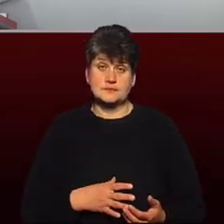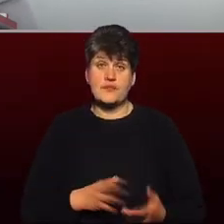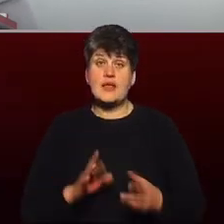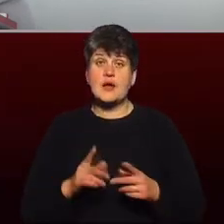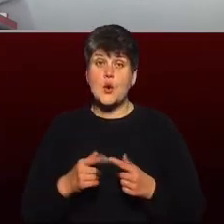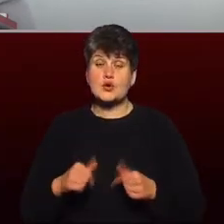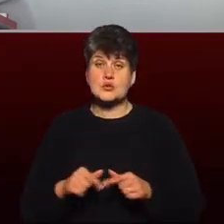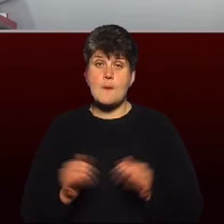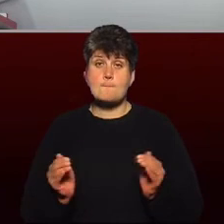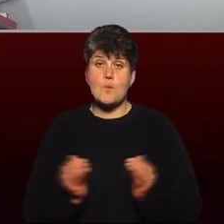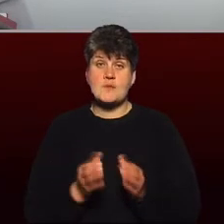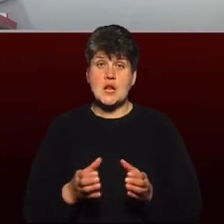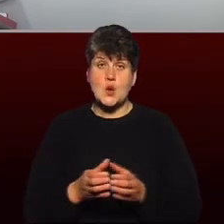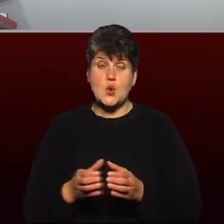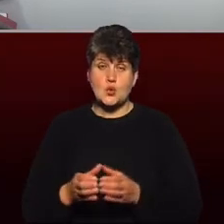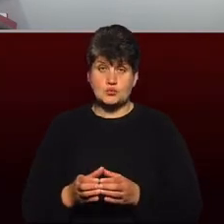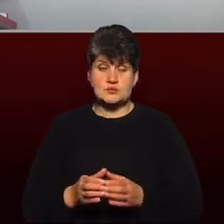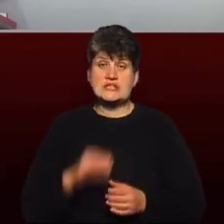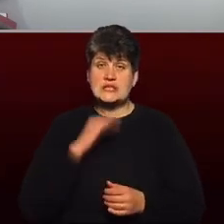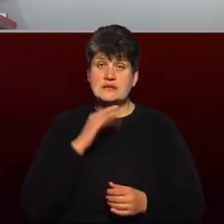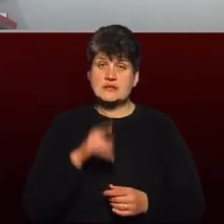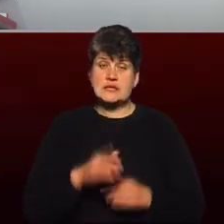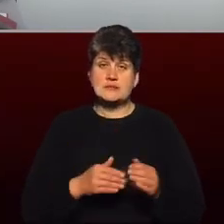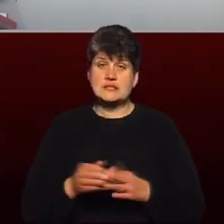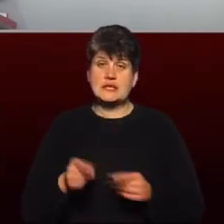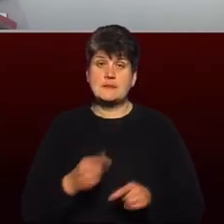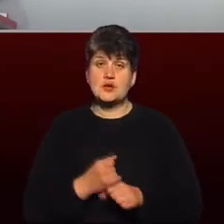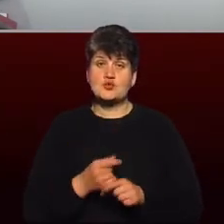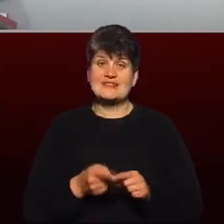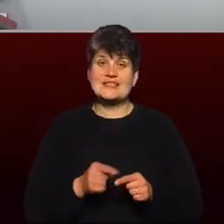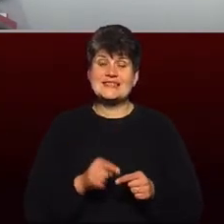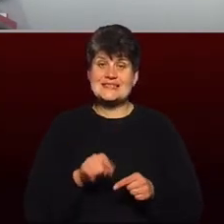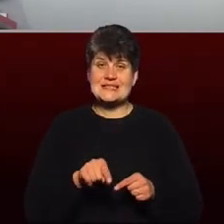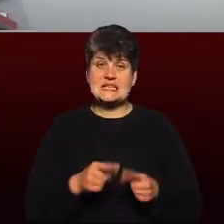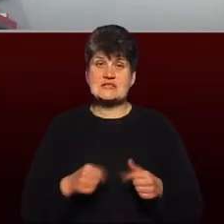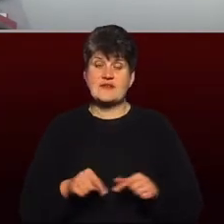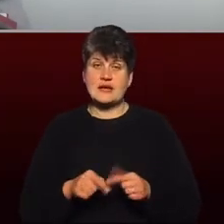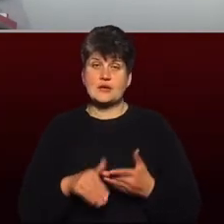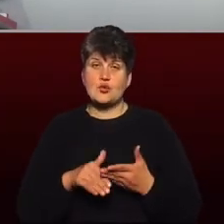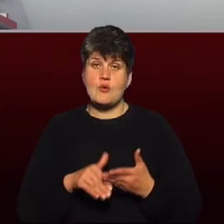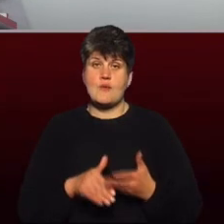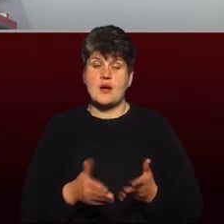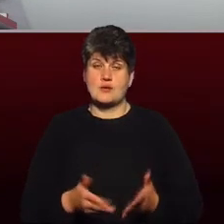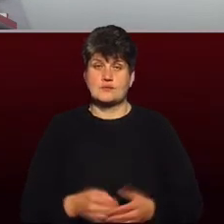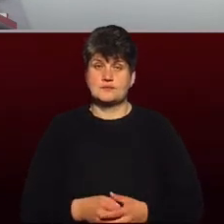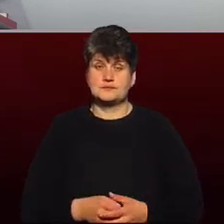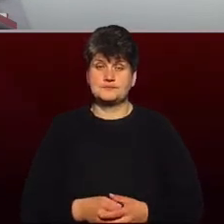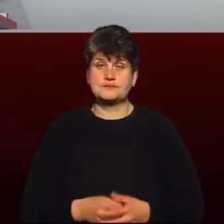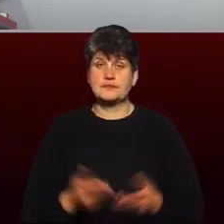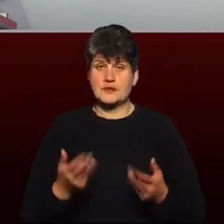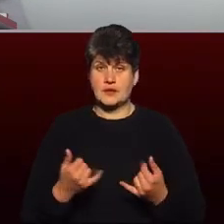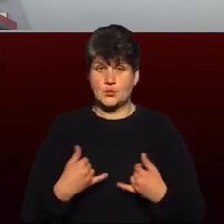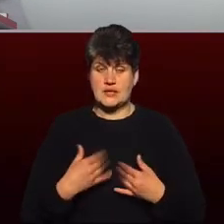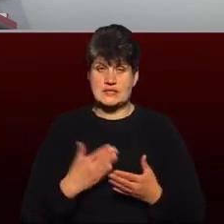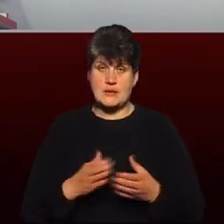мобільних груп? Чи достатньо фахівців працюють в цій сфері, які допомагають жертвам насильства? Так, в нас є мобільна група